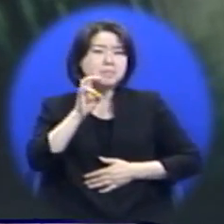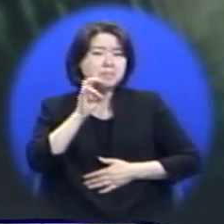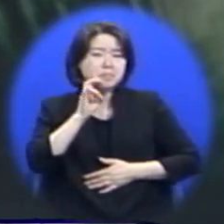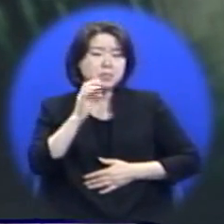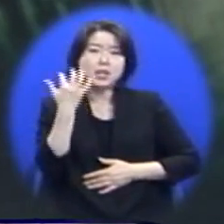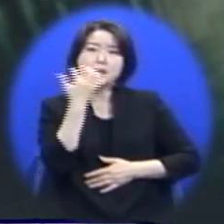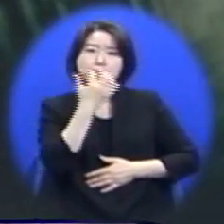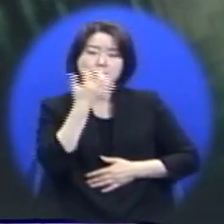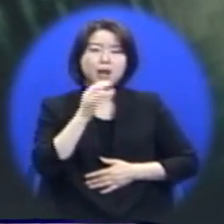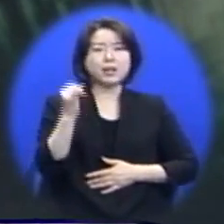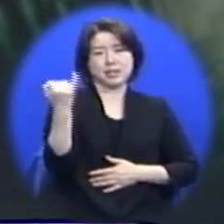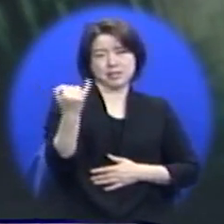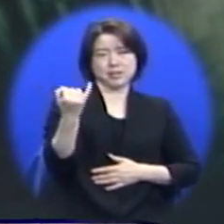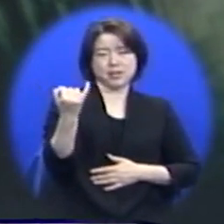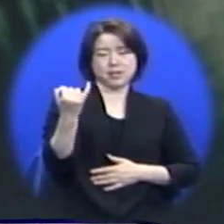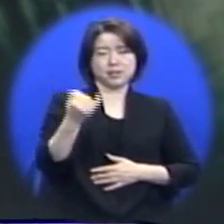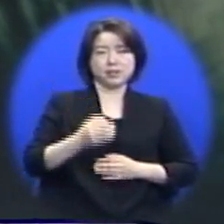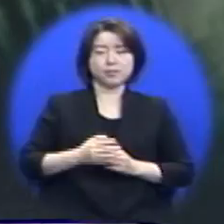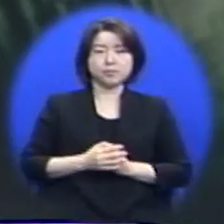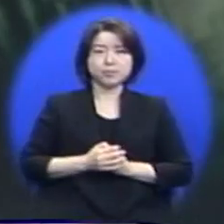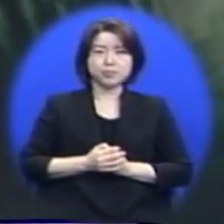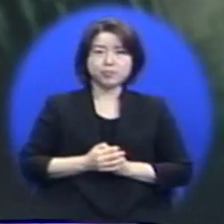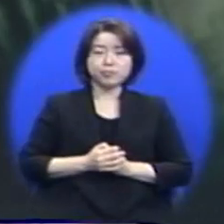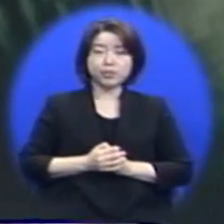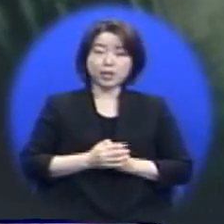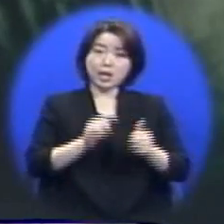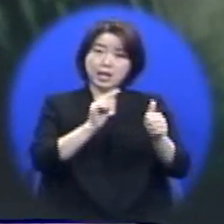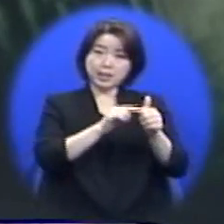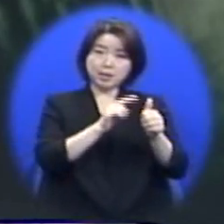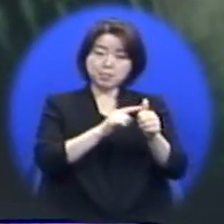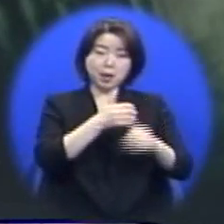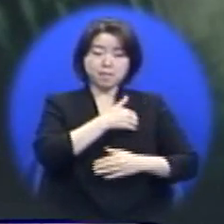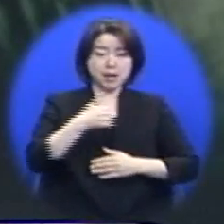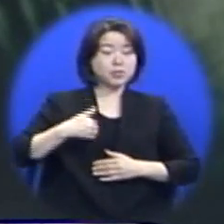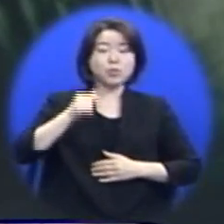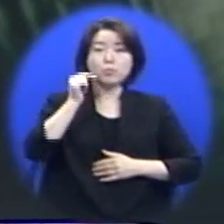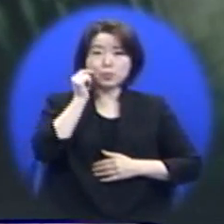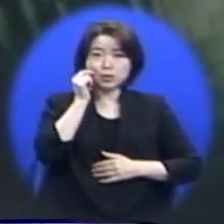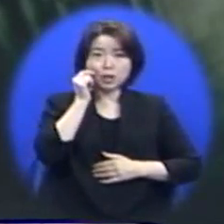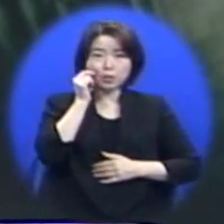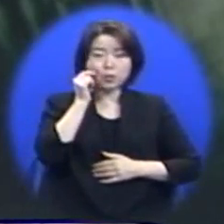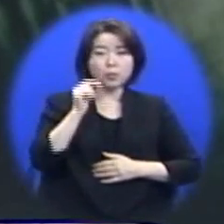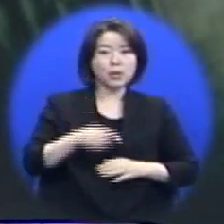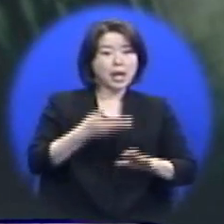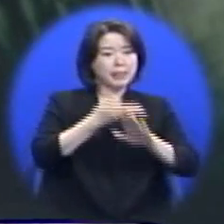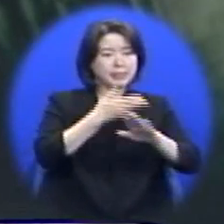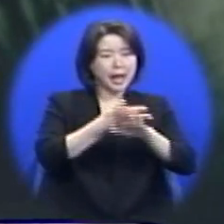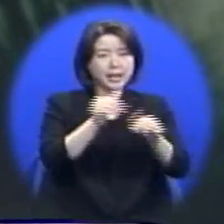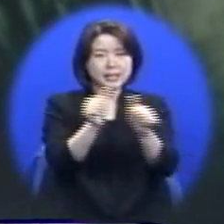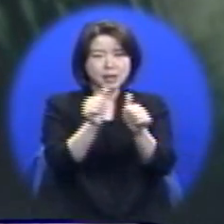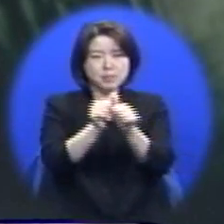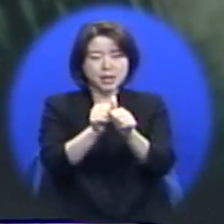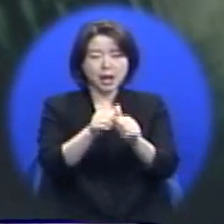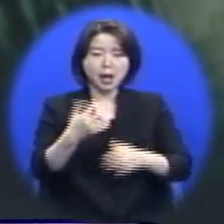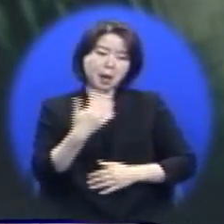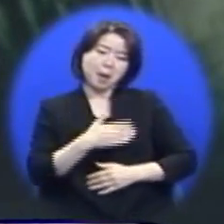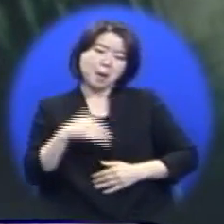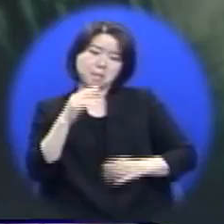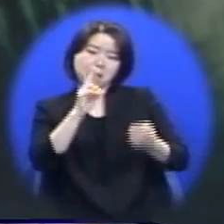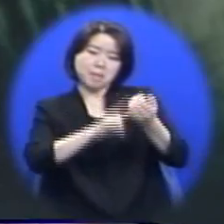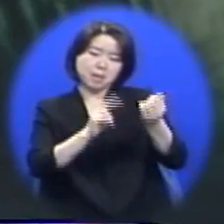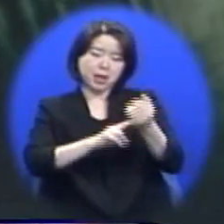음탕한 여인 고멜입니다. 남편에게 만족하지 못하고 이 남자 저 남자에게 몸을 팔러